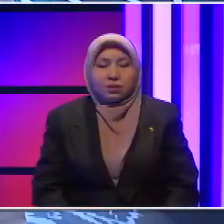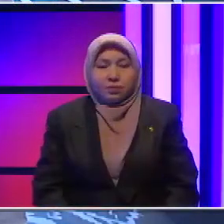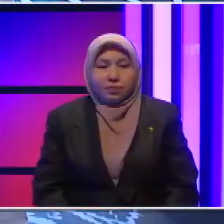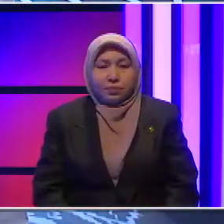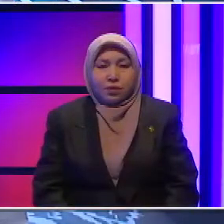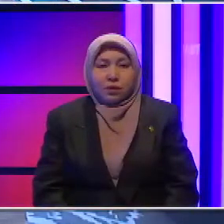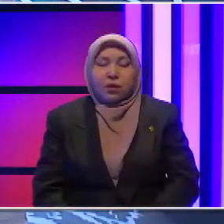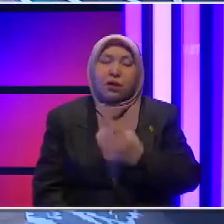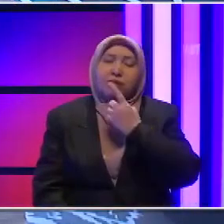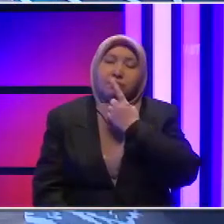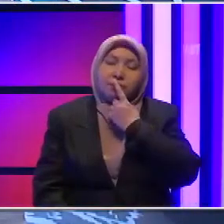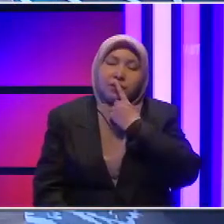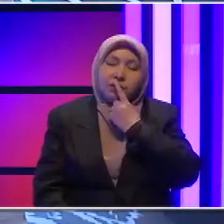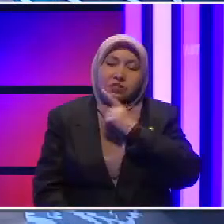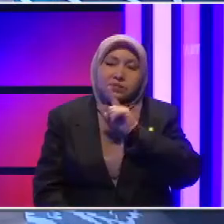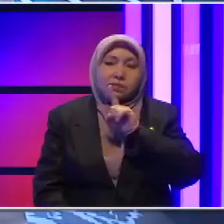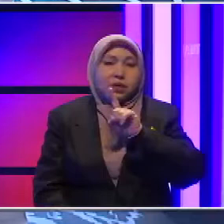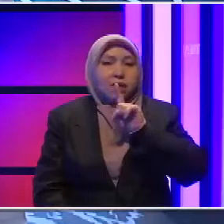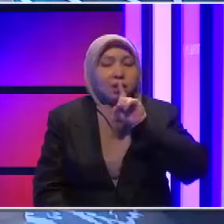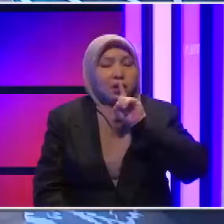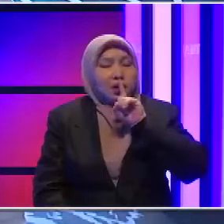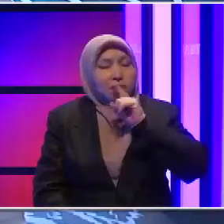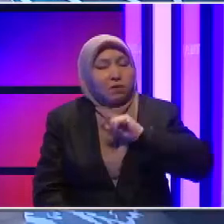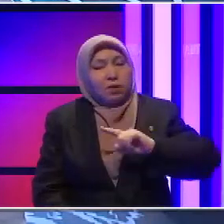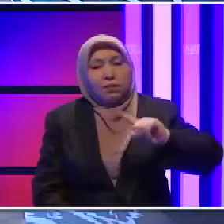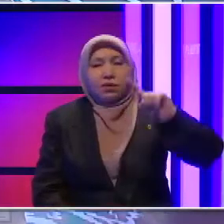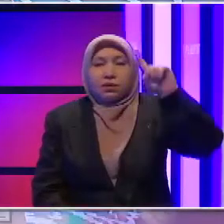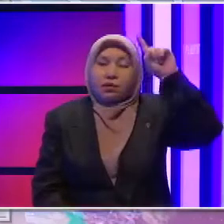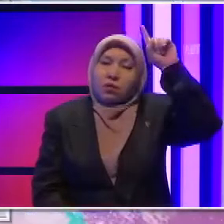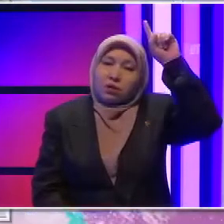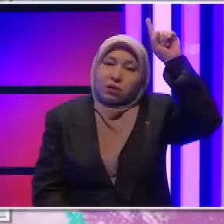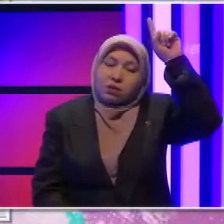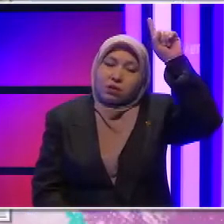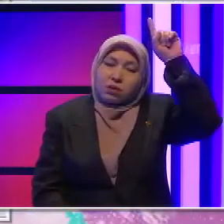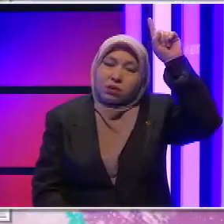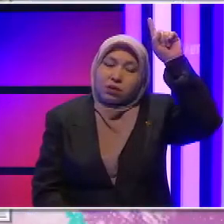الرجيم بسم الله الرحمن